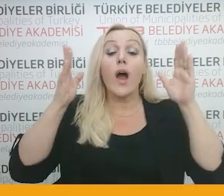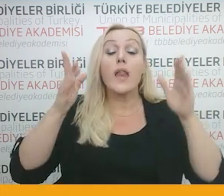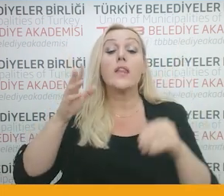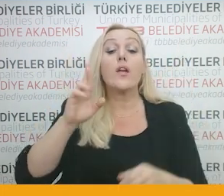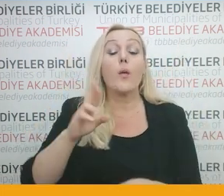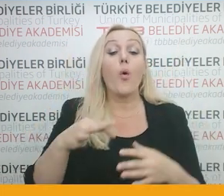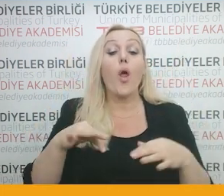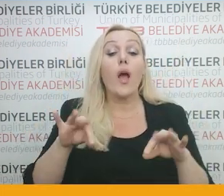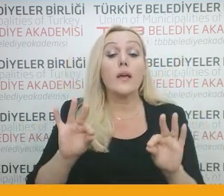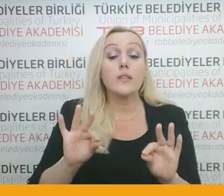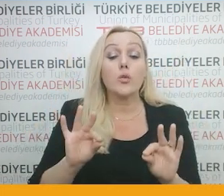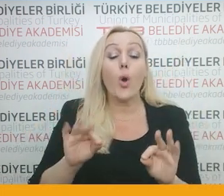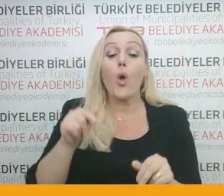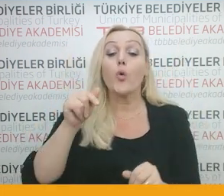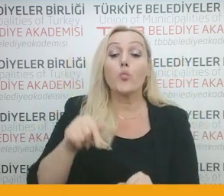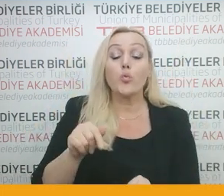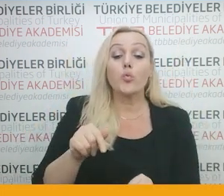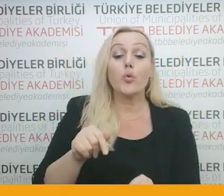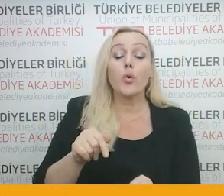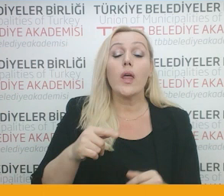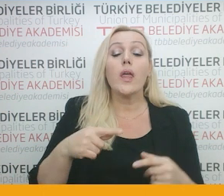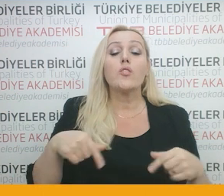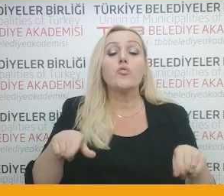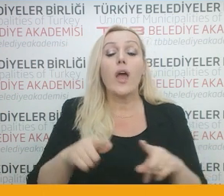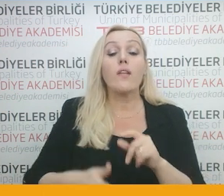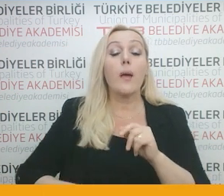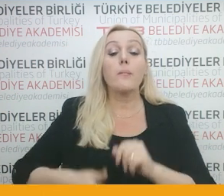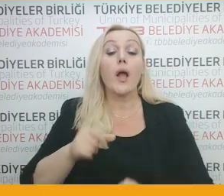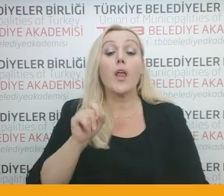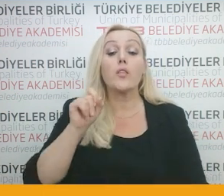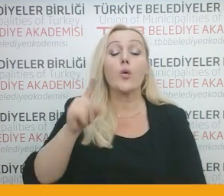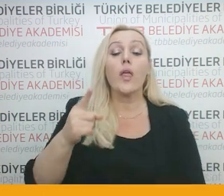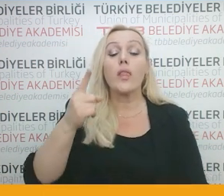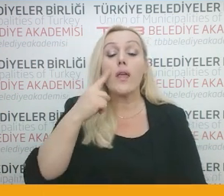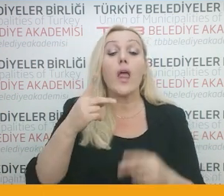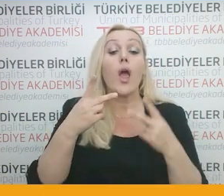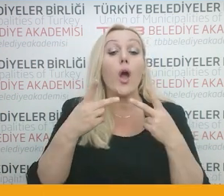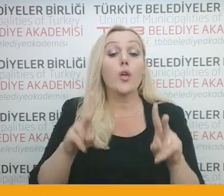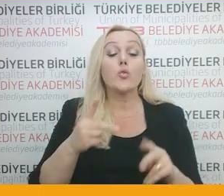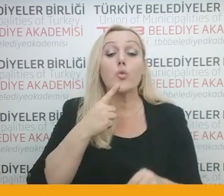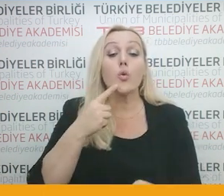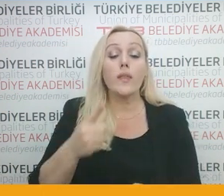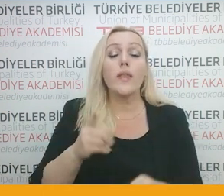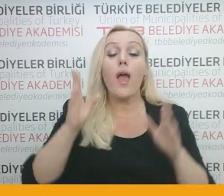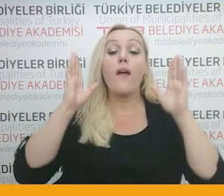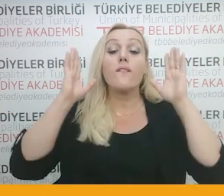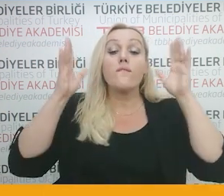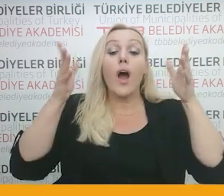hazırlıyor. Bunu Çevre Bakanlığı'na göndererek kamuoyuna da açıklıyor dedik. Faaliyet raporunun